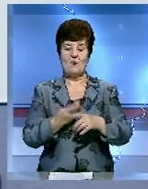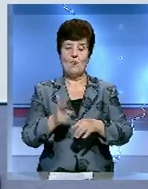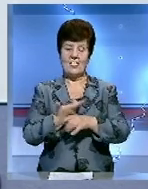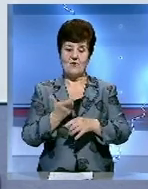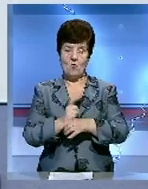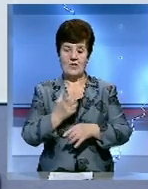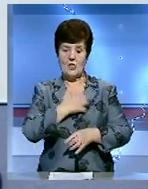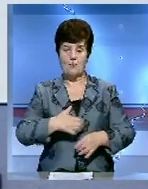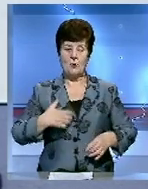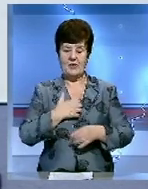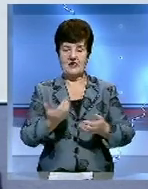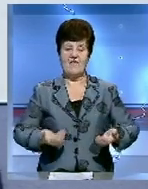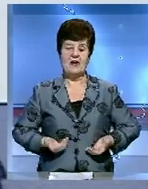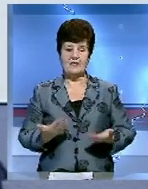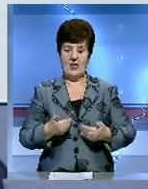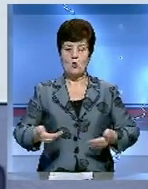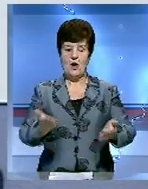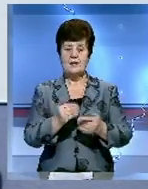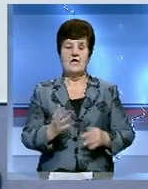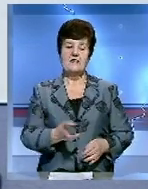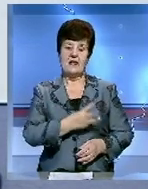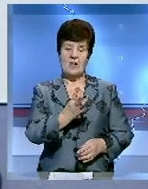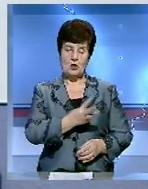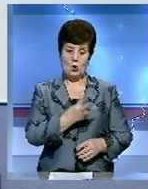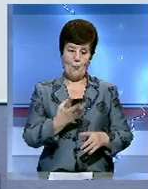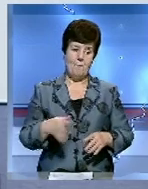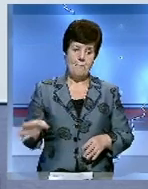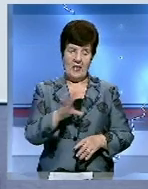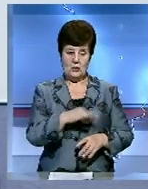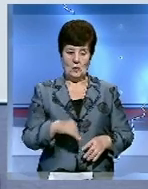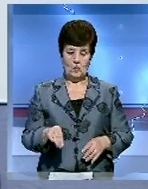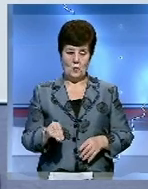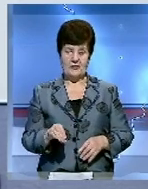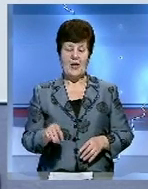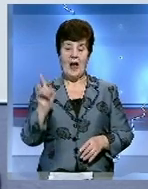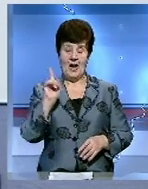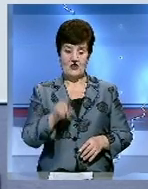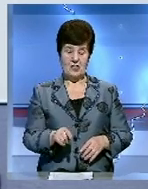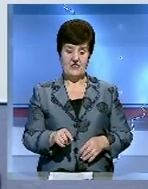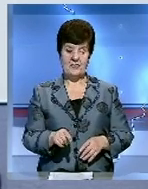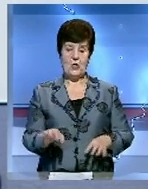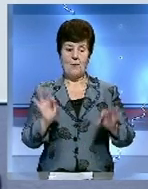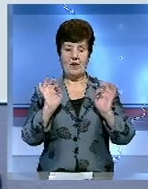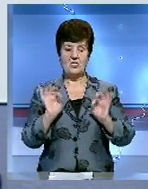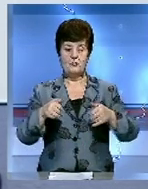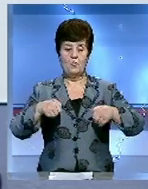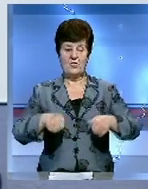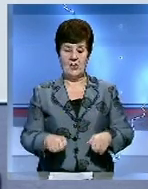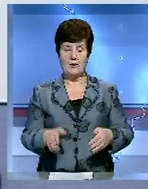în viața noastră și să ne dorim pentru toți ca acest principiu drept